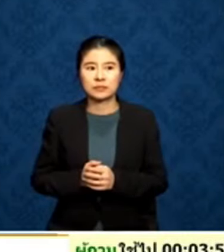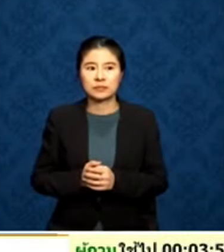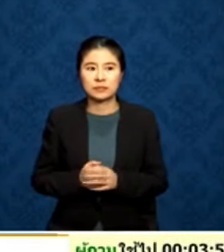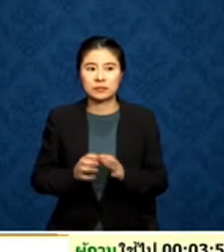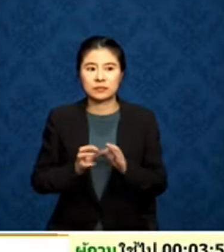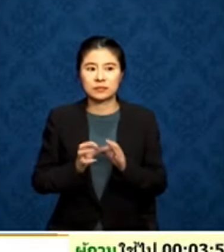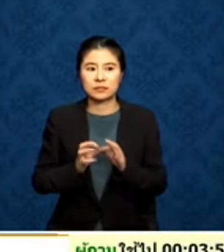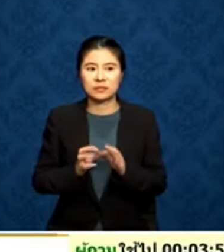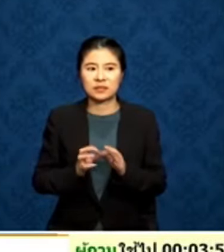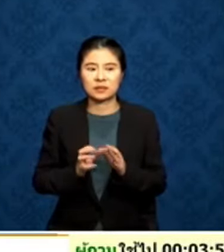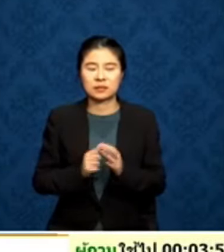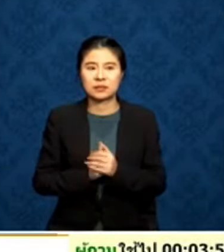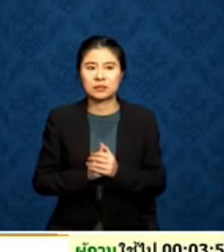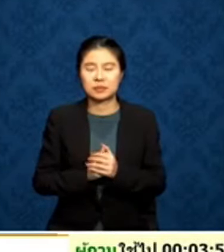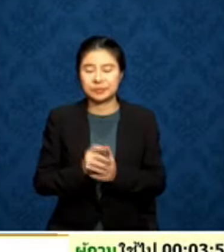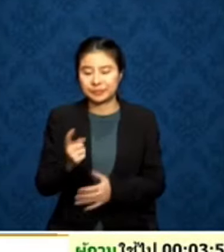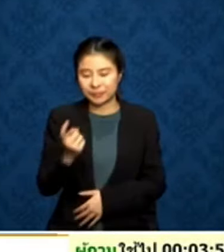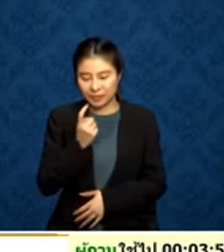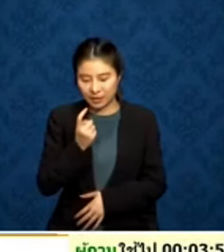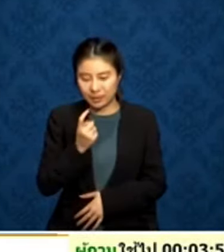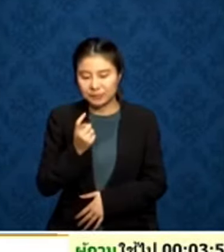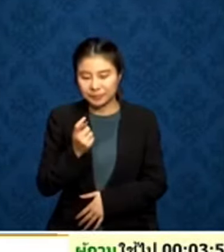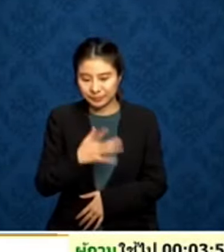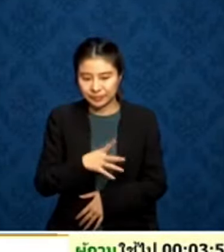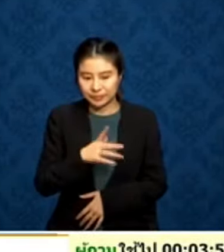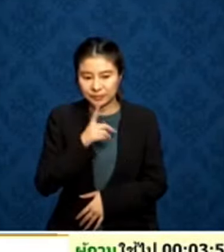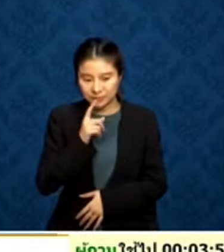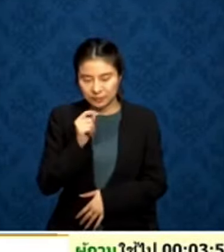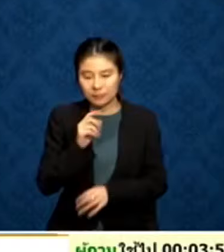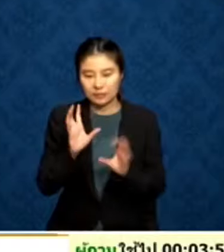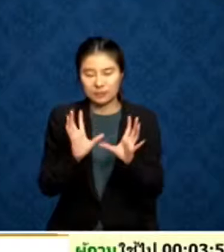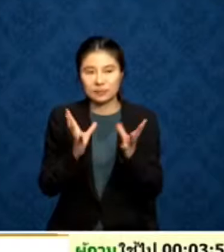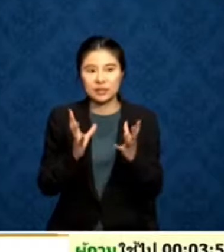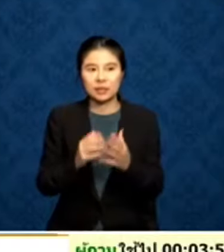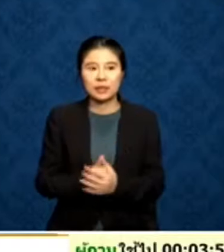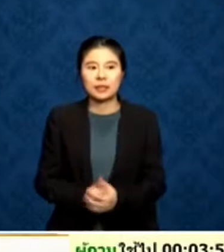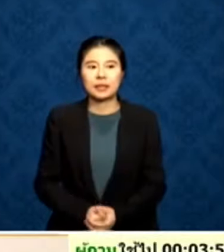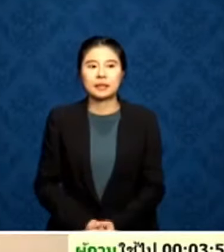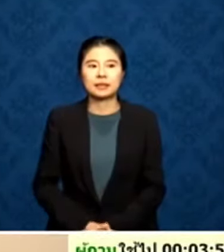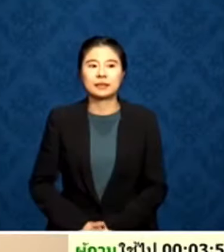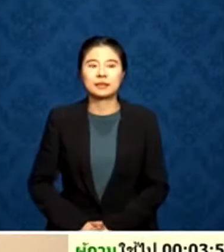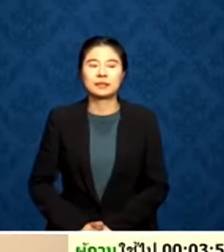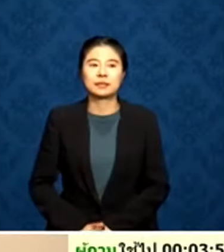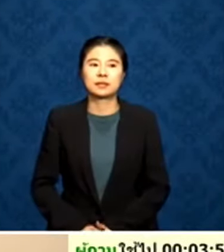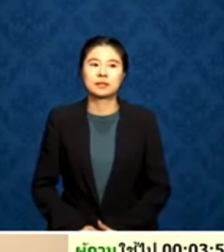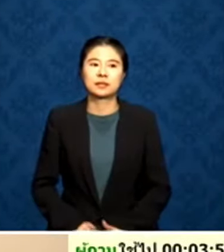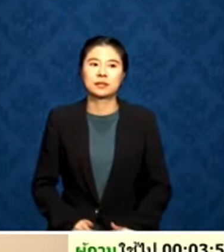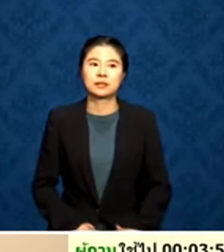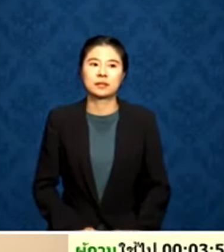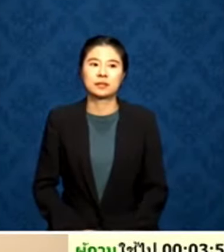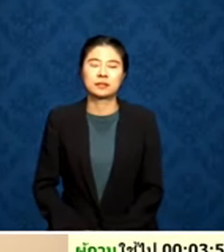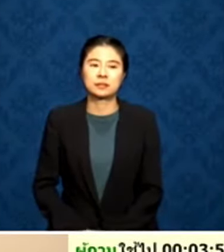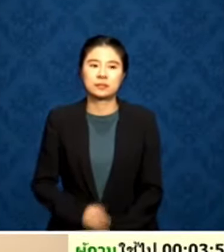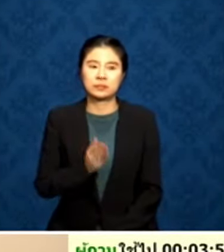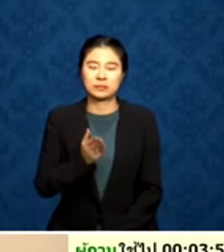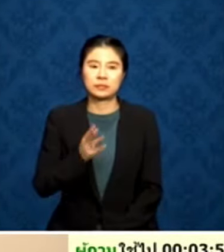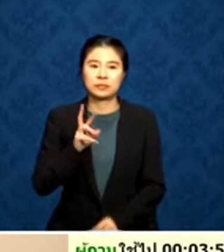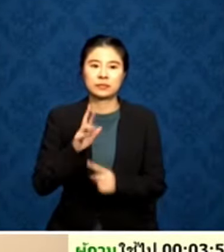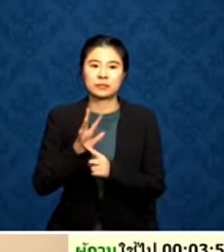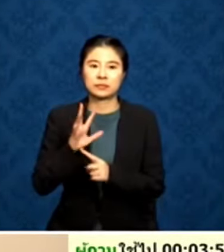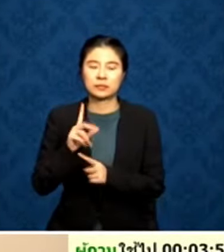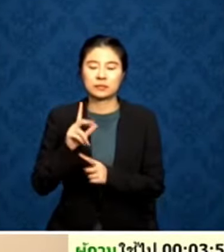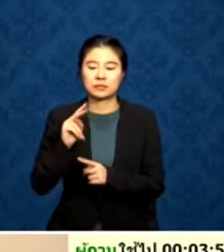ามแรกของท่านผมก็ขอใช้เวลาเพียงเท่านี้ขอบคุณครับ ครับขอเชิญคุณรัชนกศิรนอกครับถามเป็นค